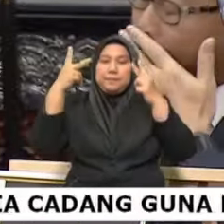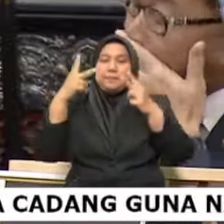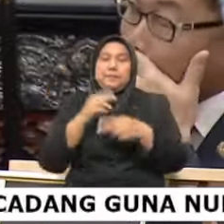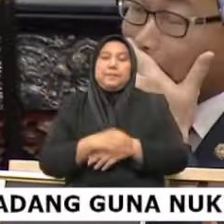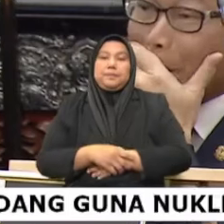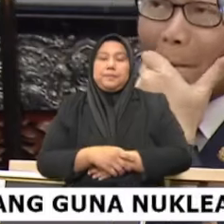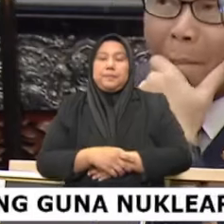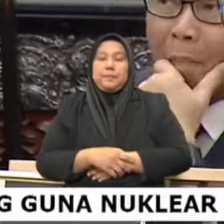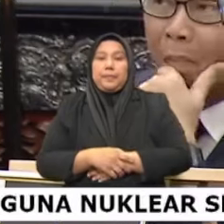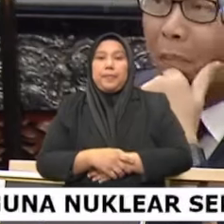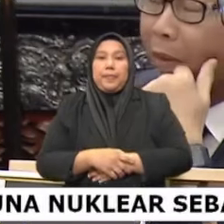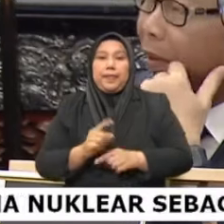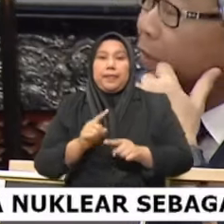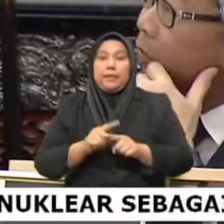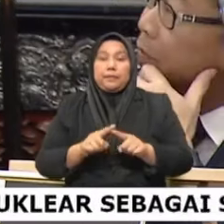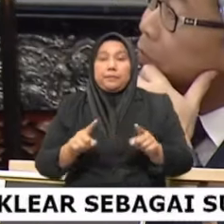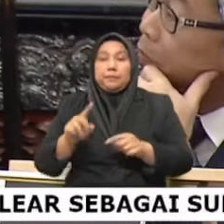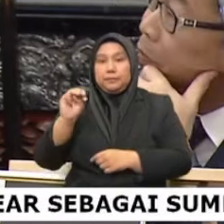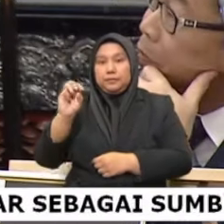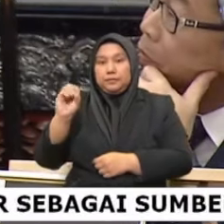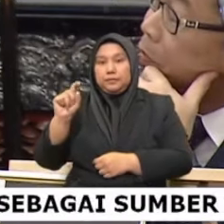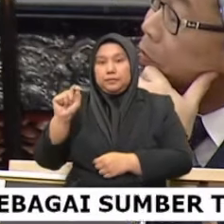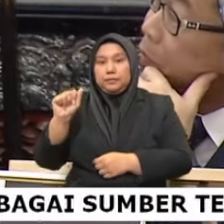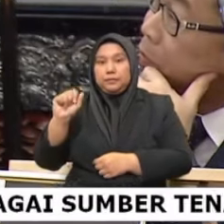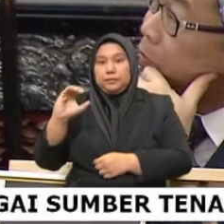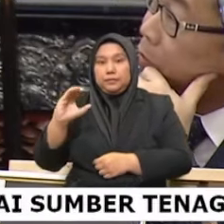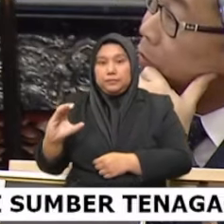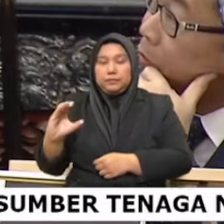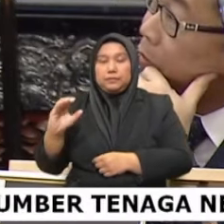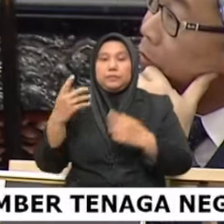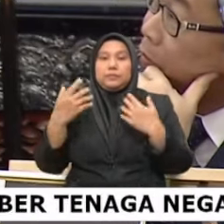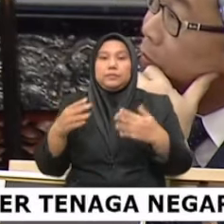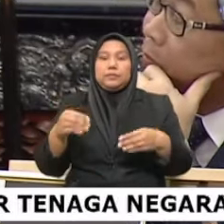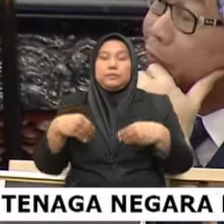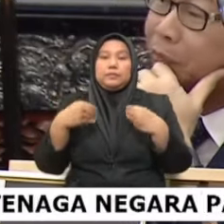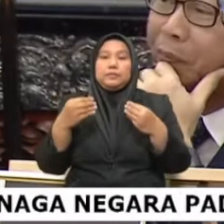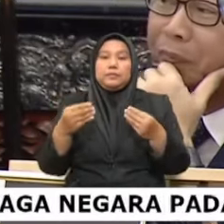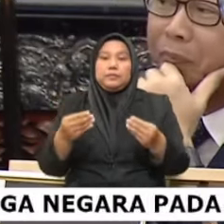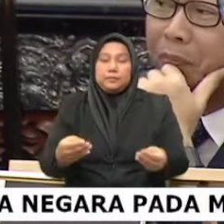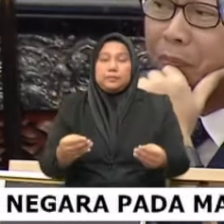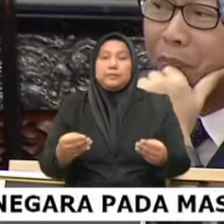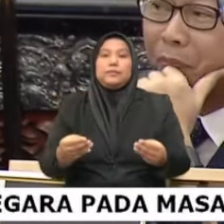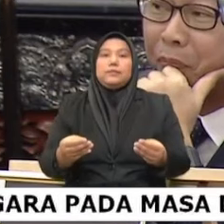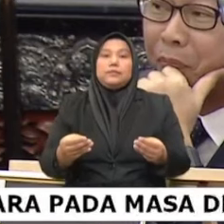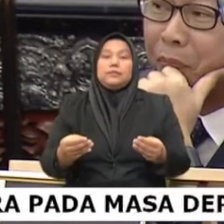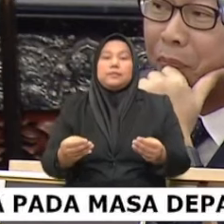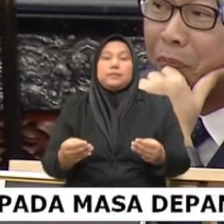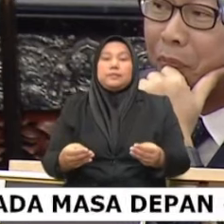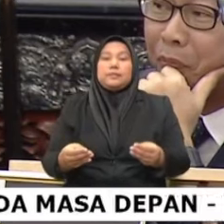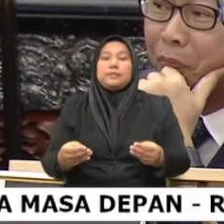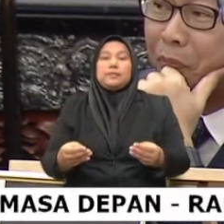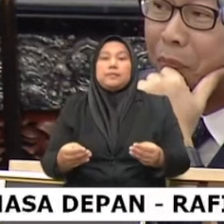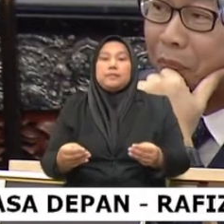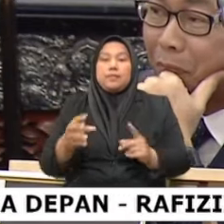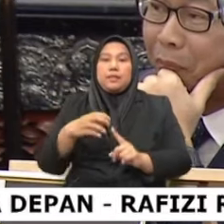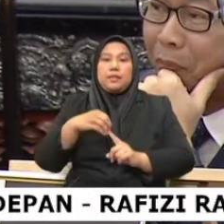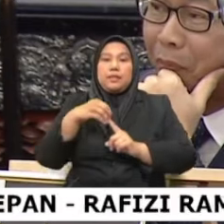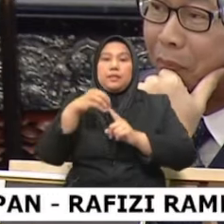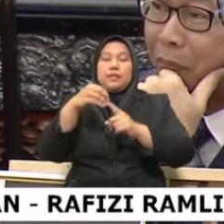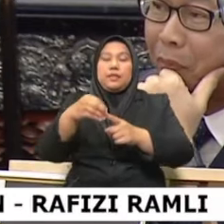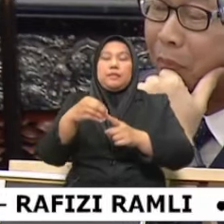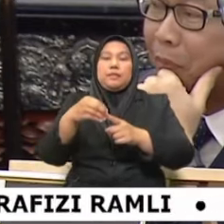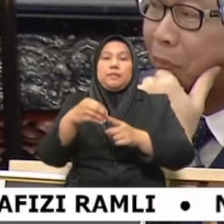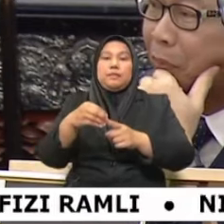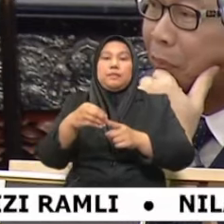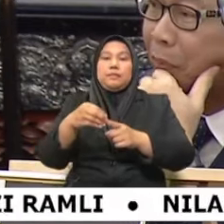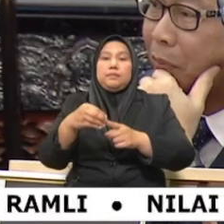Namun begitu, MOTEC telah memberikan kelonggaran kepada pengusaha pelancongan bagi pengecualian pemandu pelancong